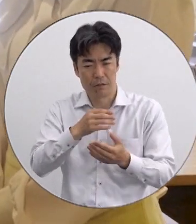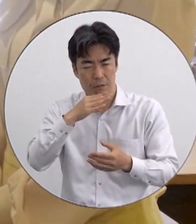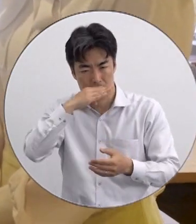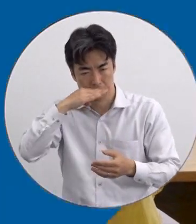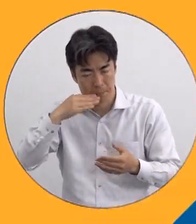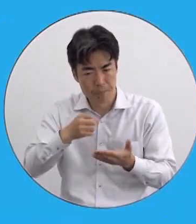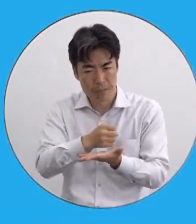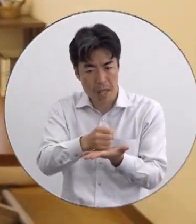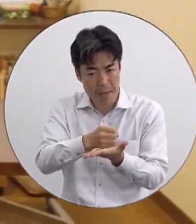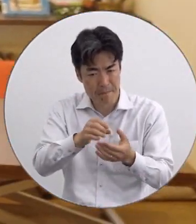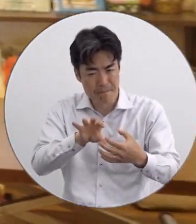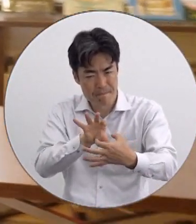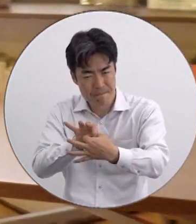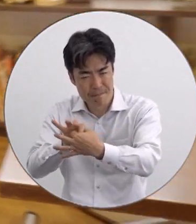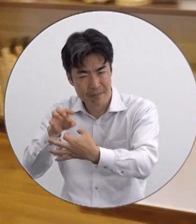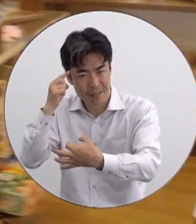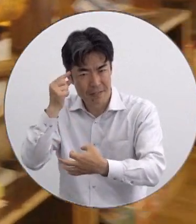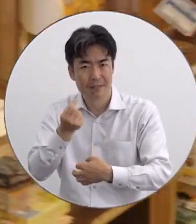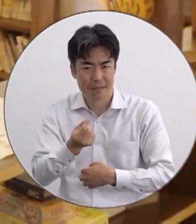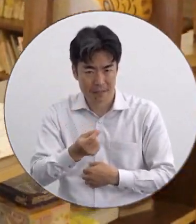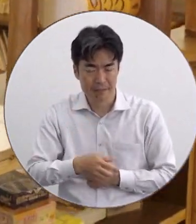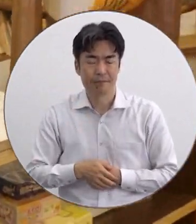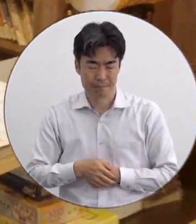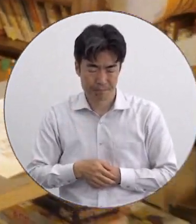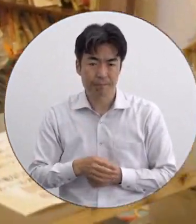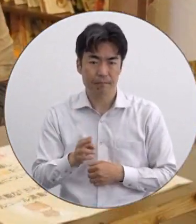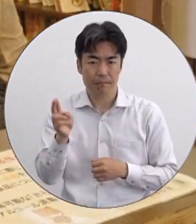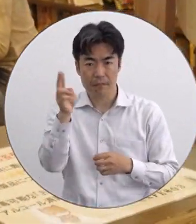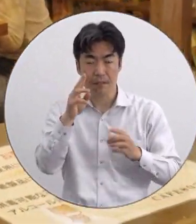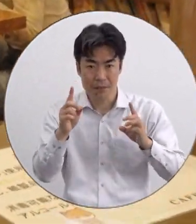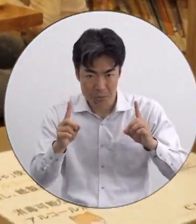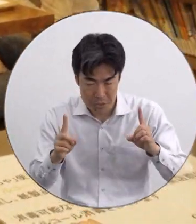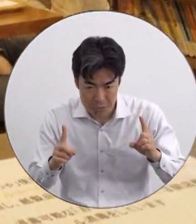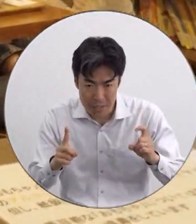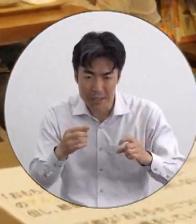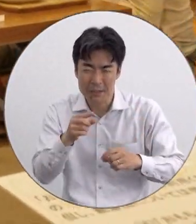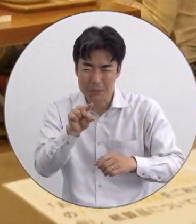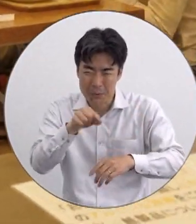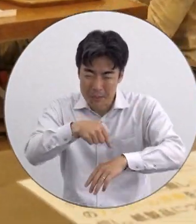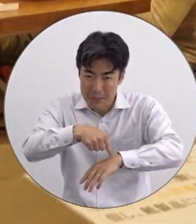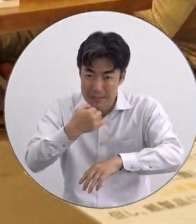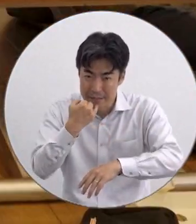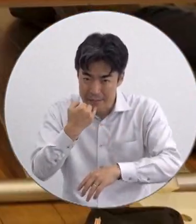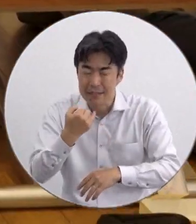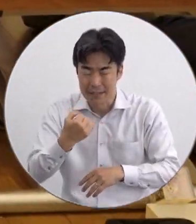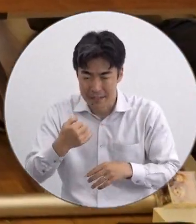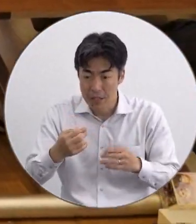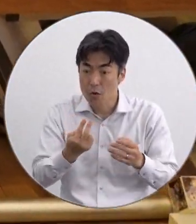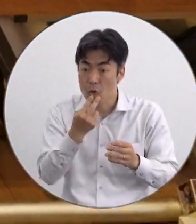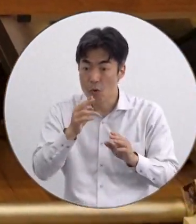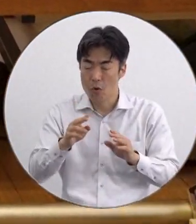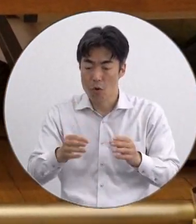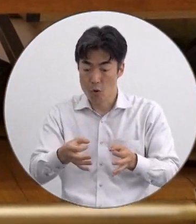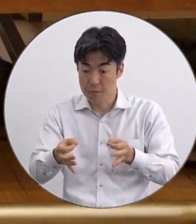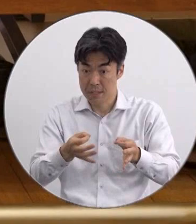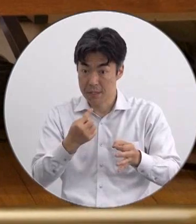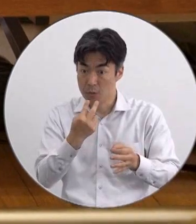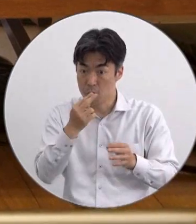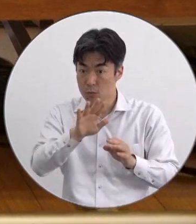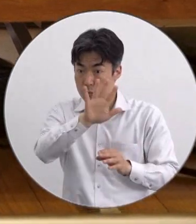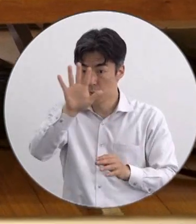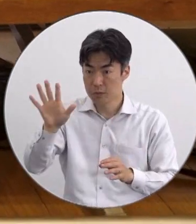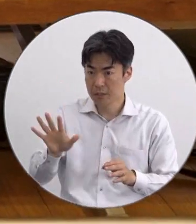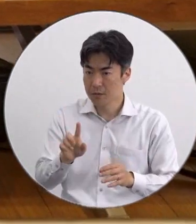ね。 こんにちは。すいません、ちょっとお邪魔してもいいですか？ お店の雰囲気はいかがです